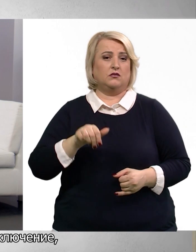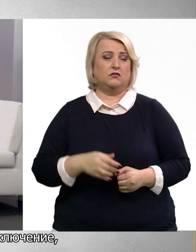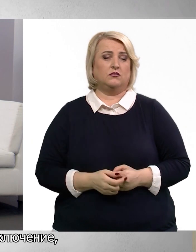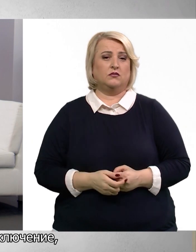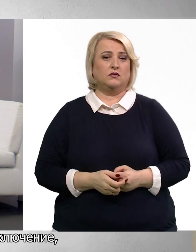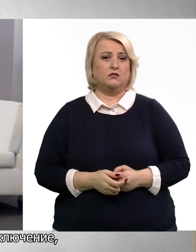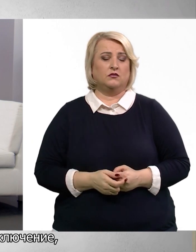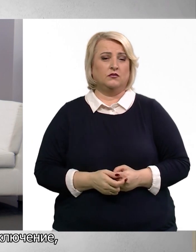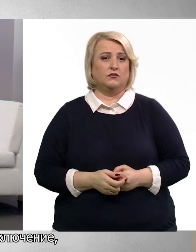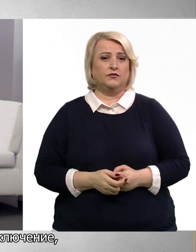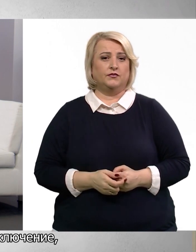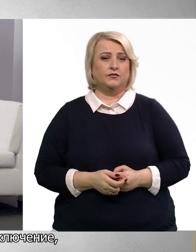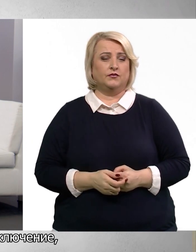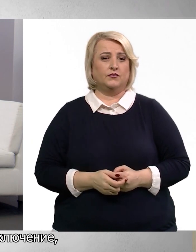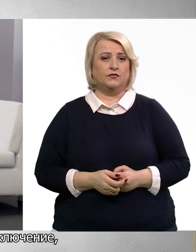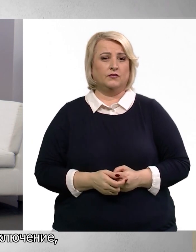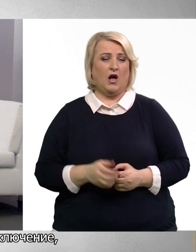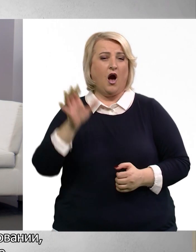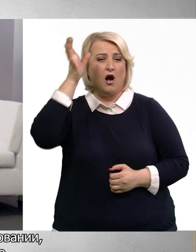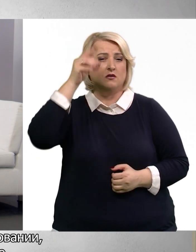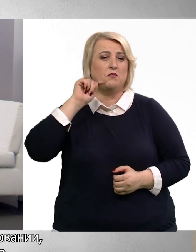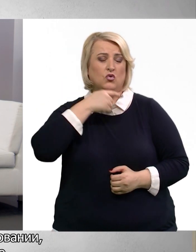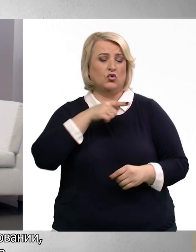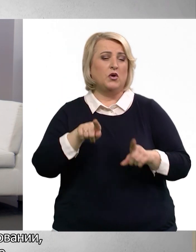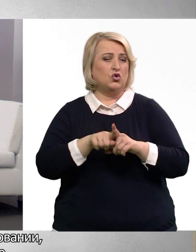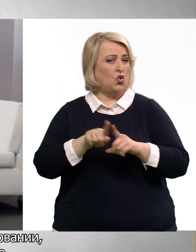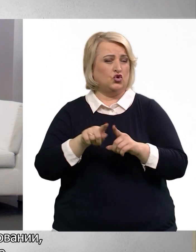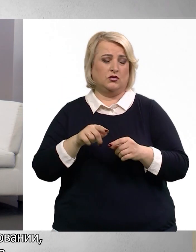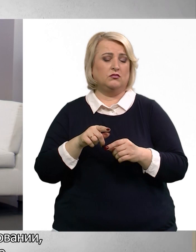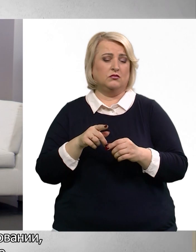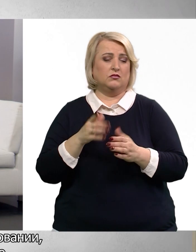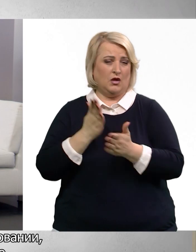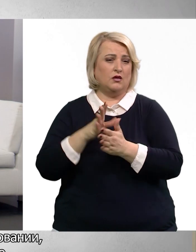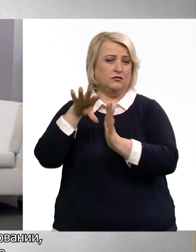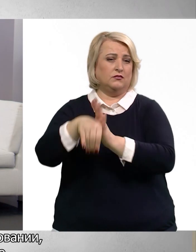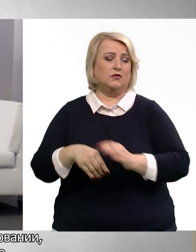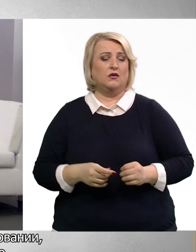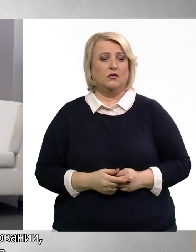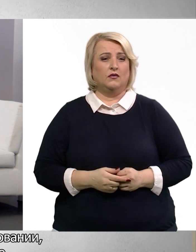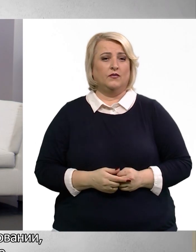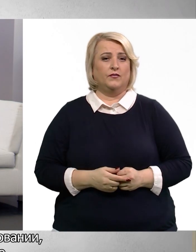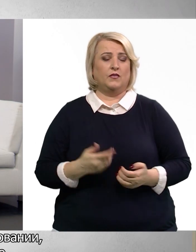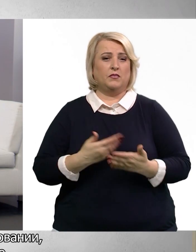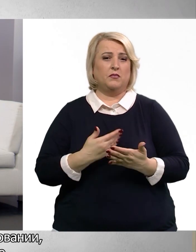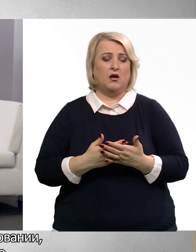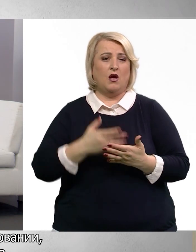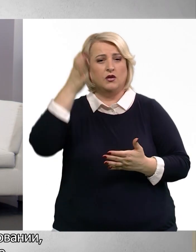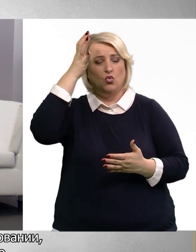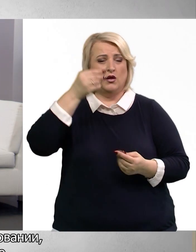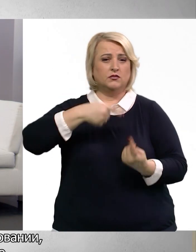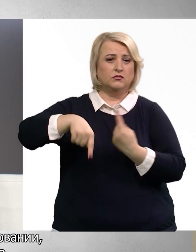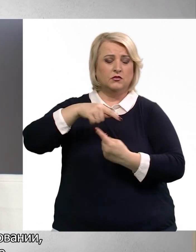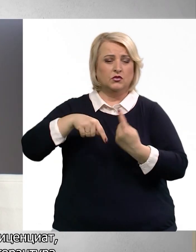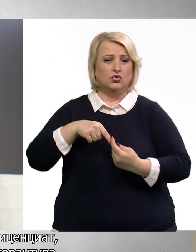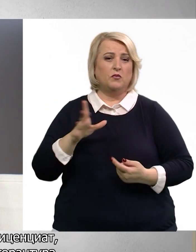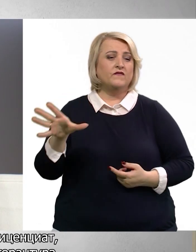este o excepție, de exemplu. Atunci, dacă vorbim despre educația antreprenorială, atunci pentru toți să fie